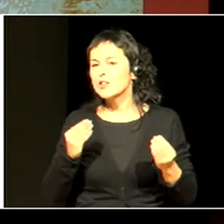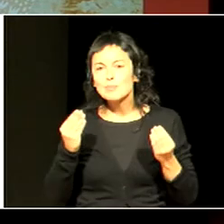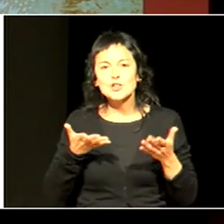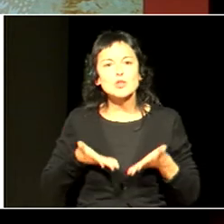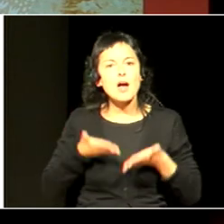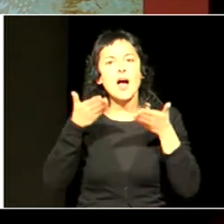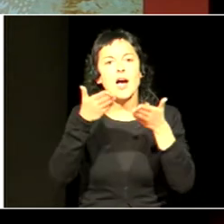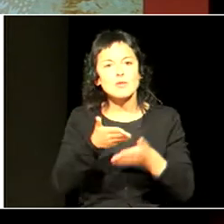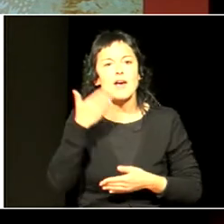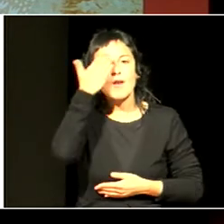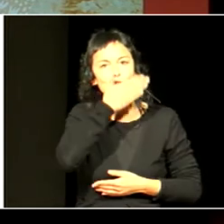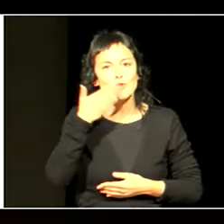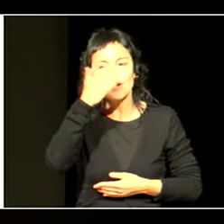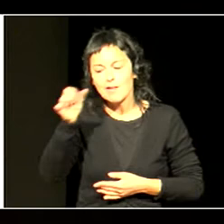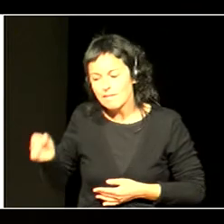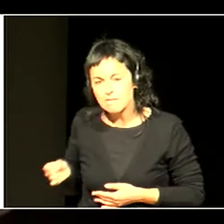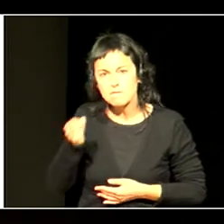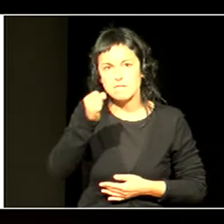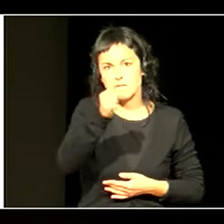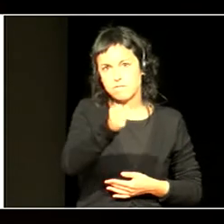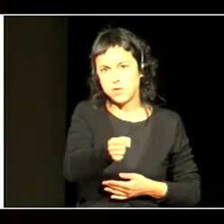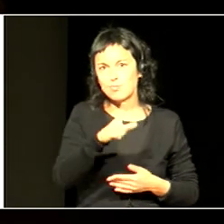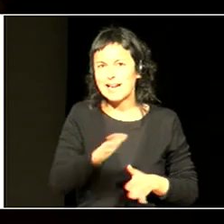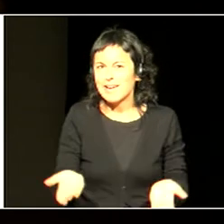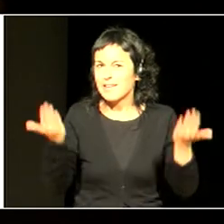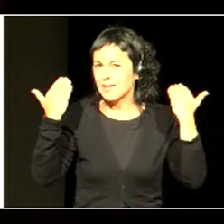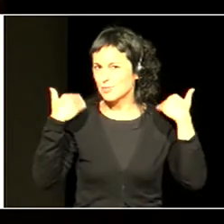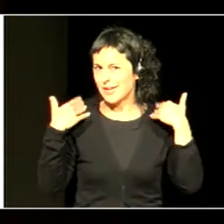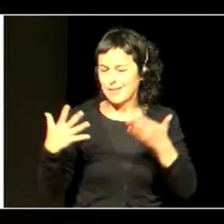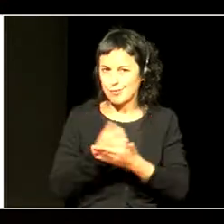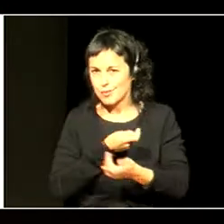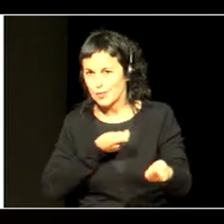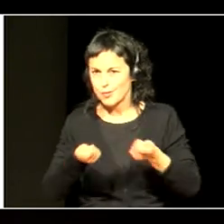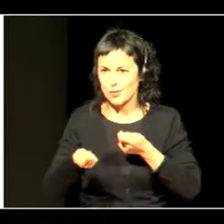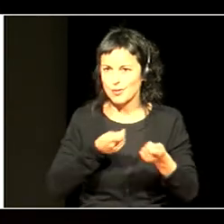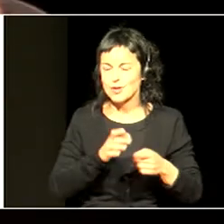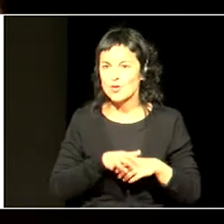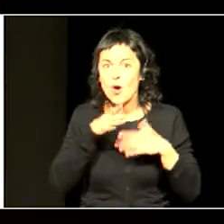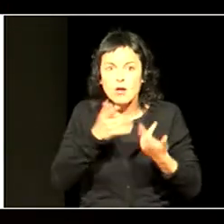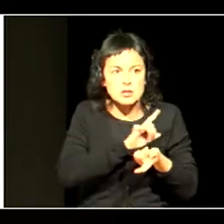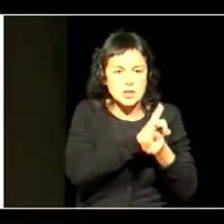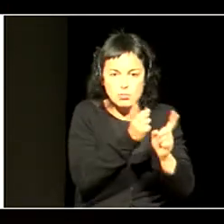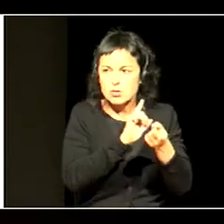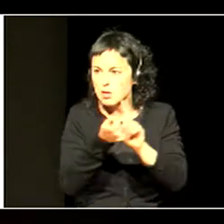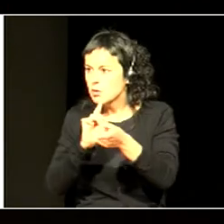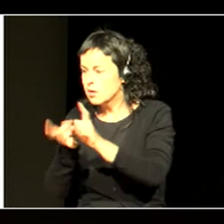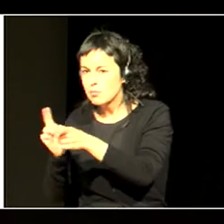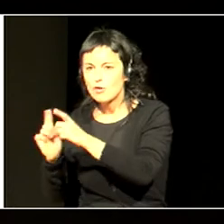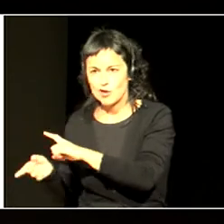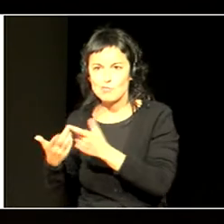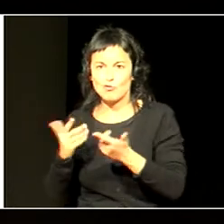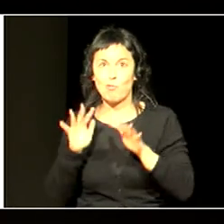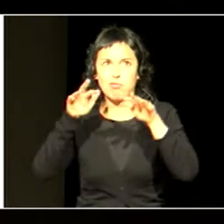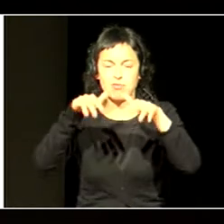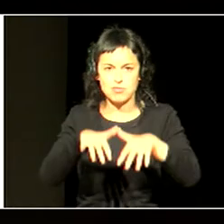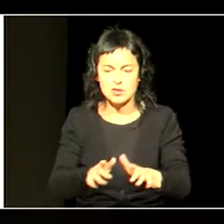olako figura bat egongo bazan, ba guzti hau daukagune uolde hau aldaketaren uolde honeri